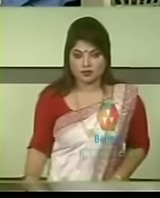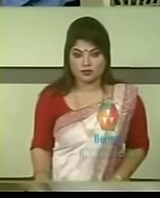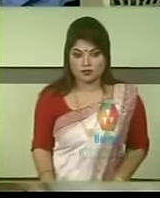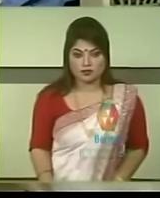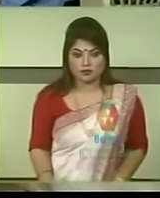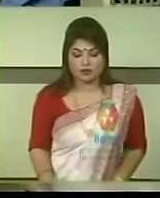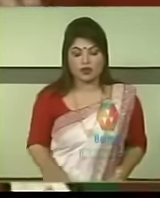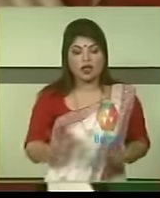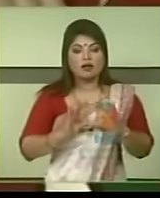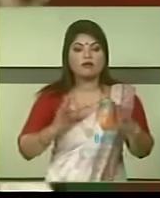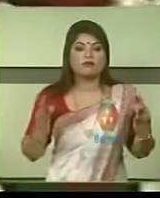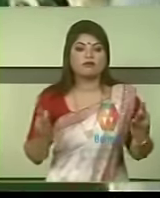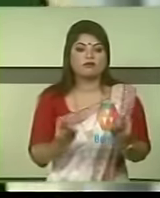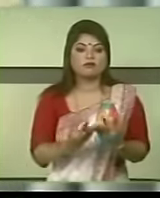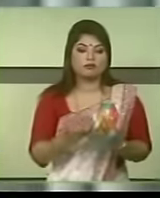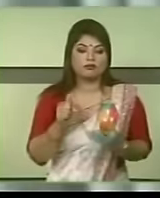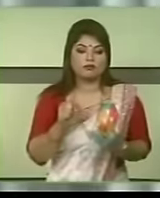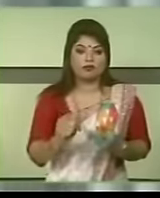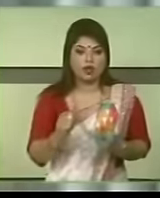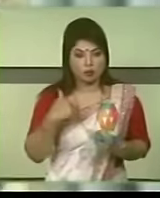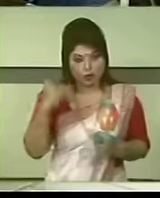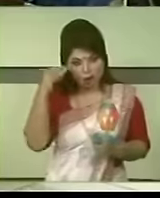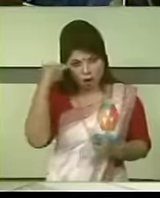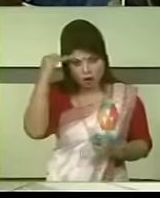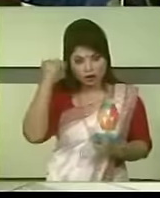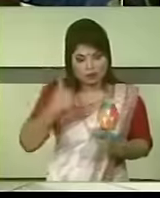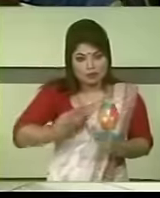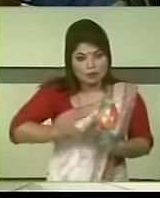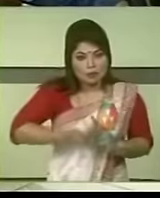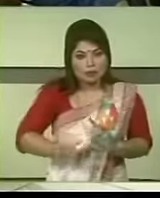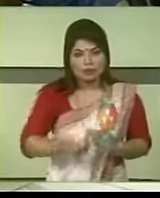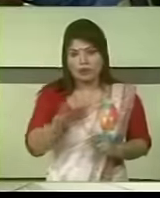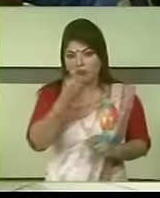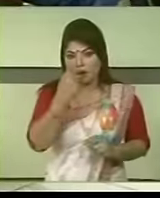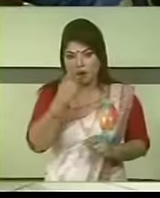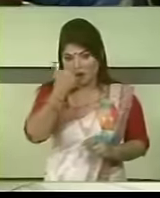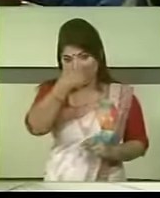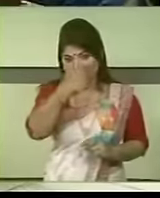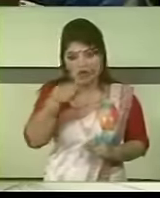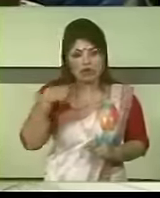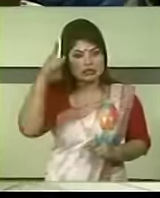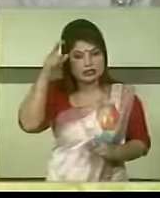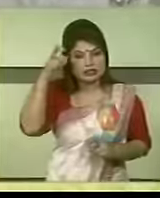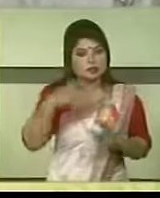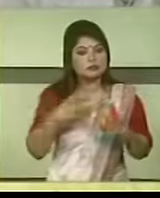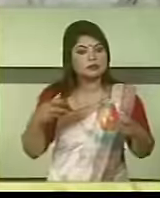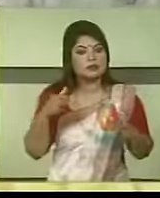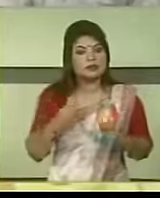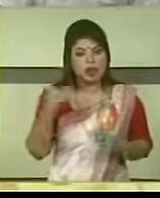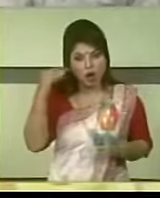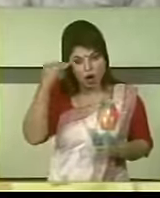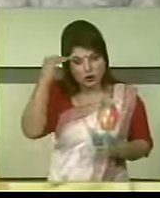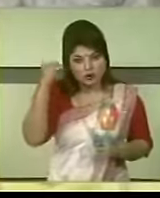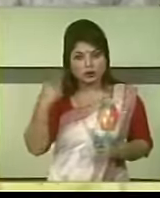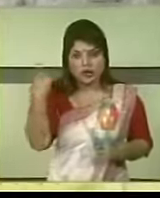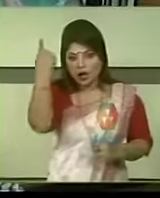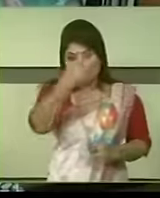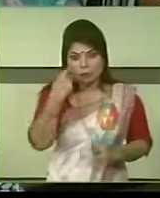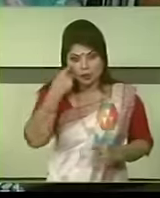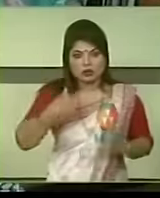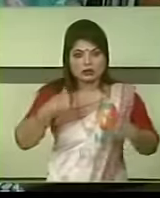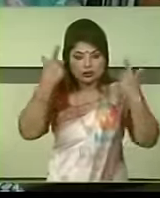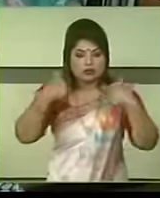যে কোনো পরিবারে একটি বিশেষ চাহিদা সম্পন্ন সন্তান মানি মা বাবার হাজারো কান্না। অটিস্টিক শিশুরা নিজেকে প্রকাশ করতে এবং নিজের যত্ন নিতে না